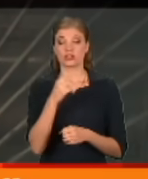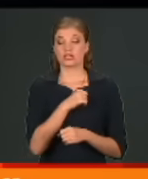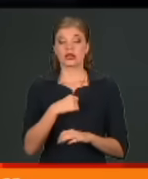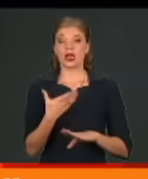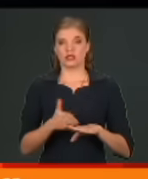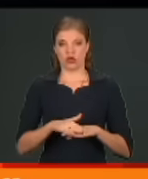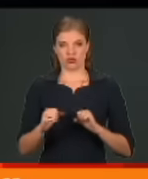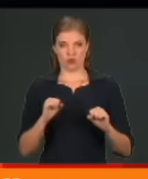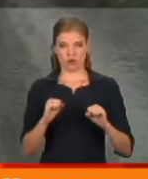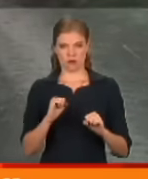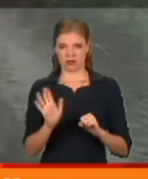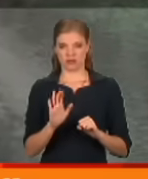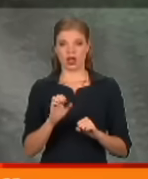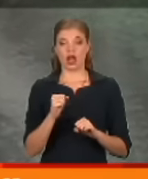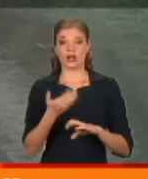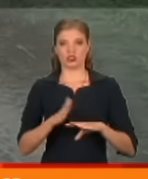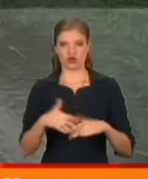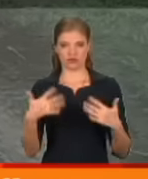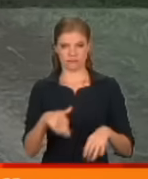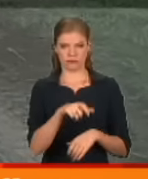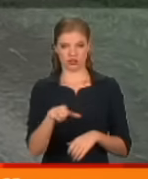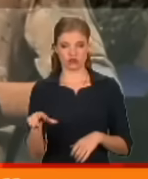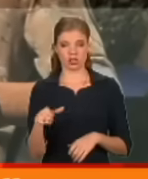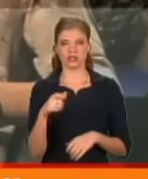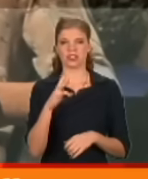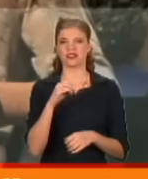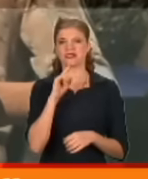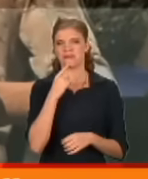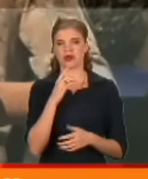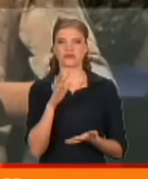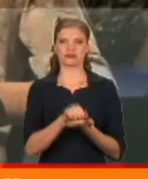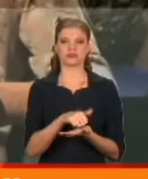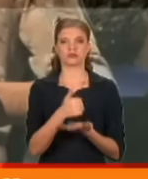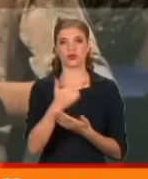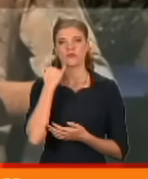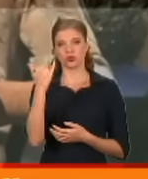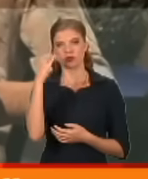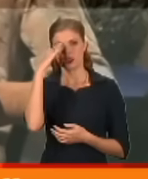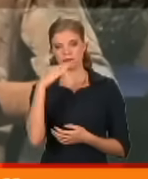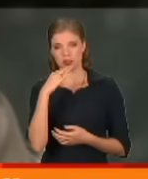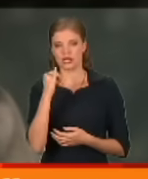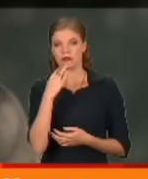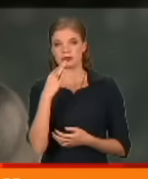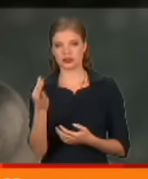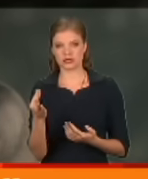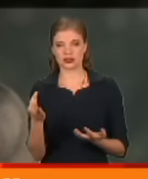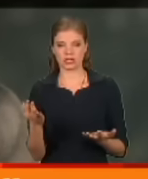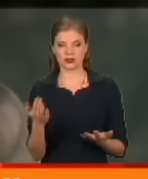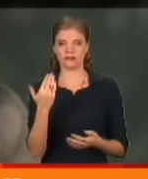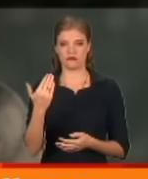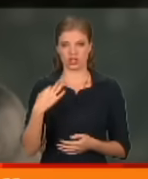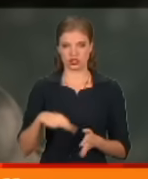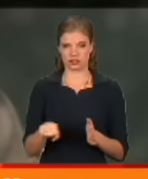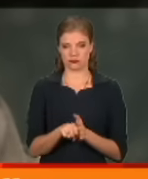тяжко командувати, тяжко втрачати. Найважче зайняти якусь позицію, як позвонити батькам і сказати, що ваш